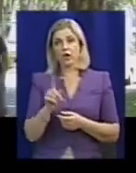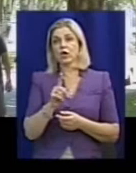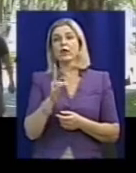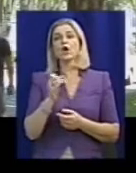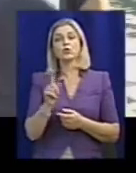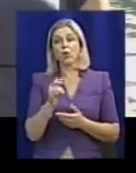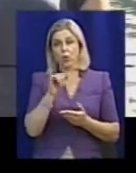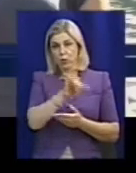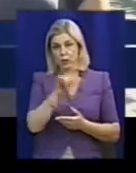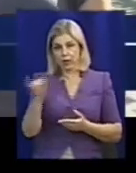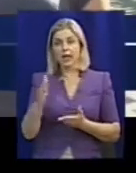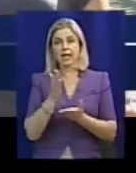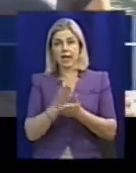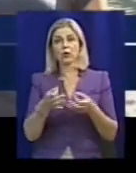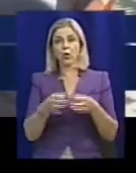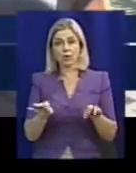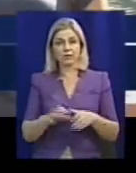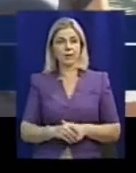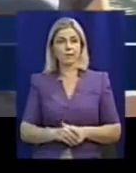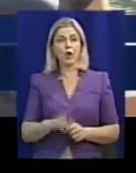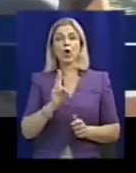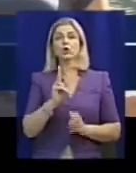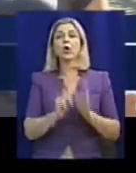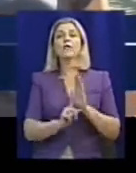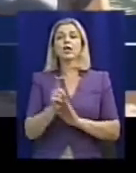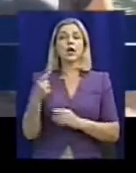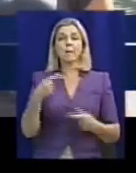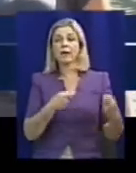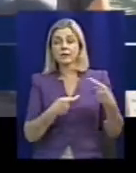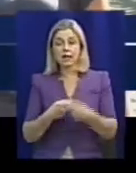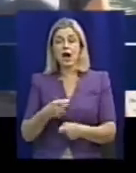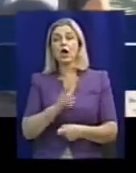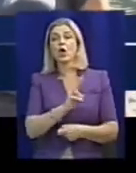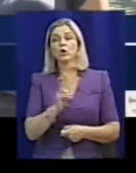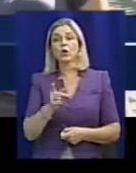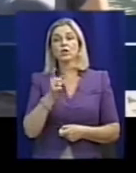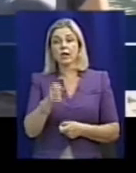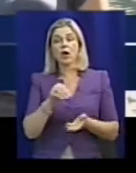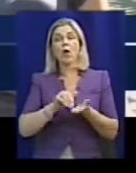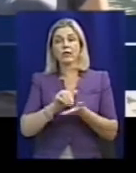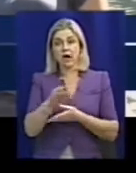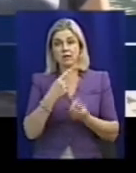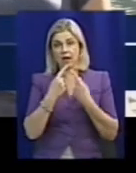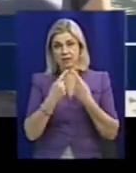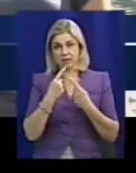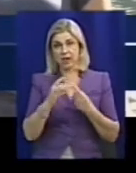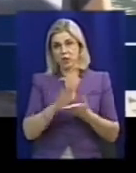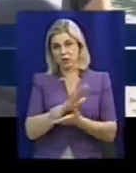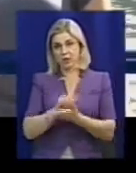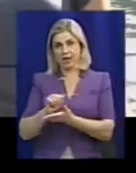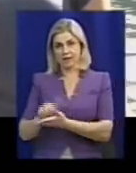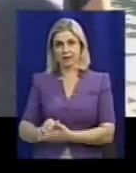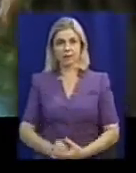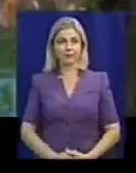дозвіл. Ані ті, хто почав перестрілку, ані ті, в кого стріляли, відмовляються розмовляти із